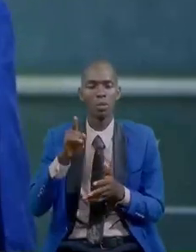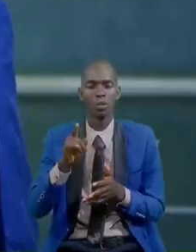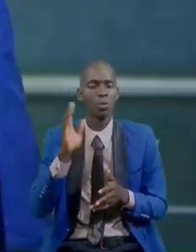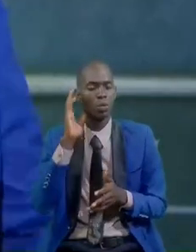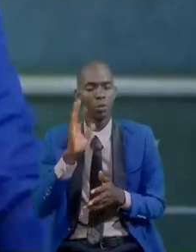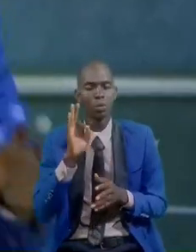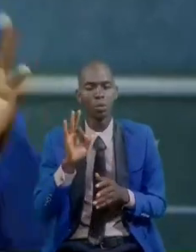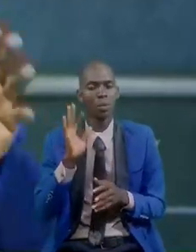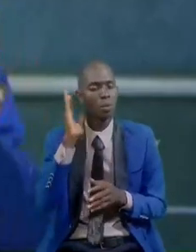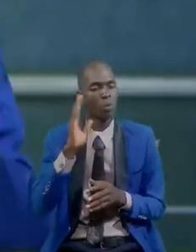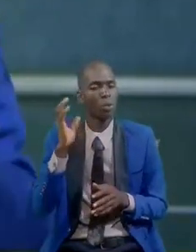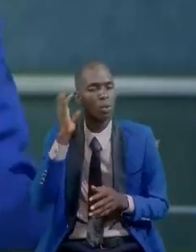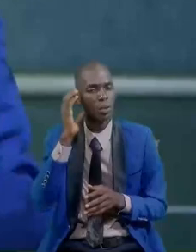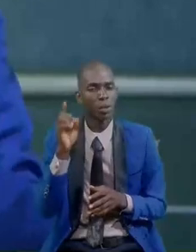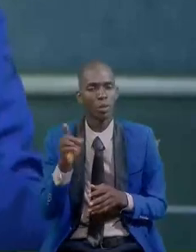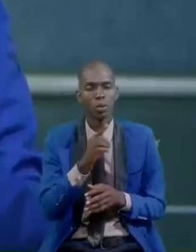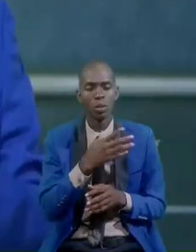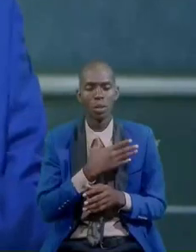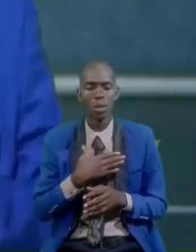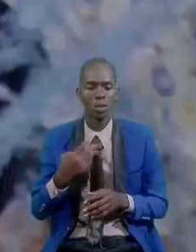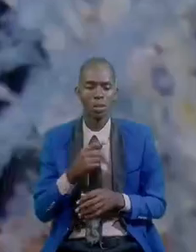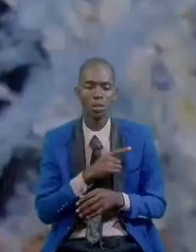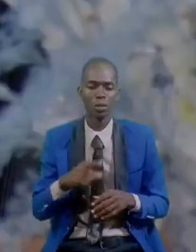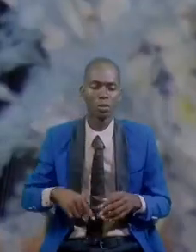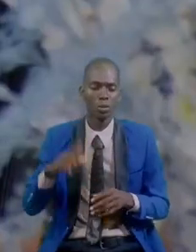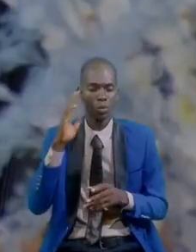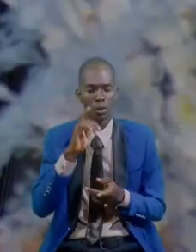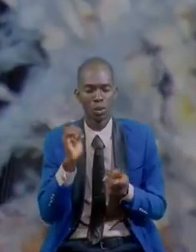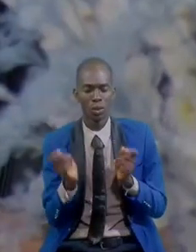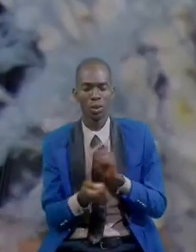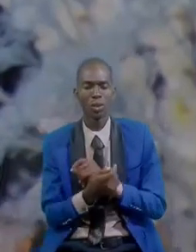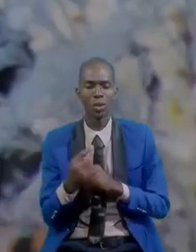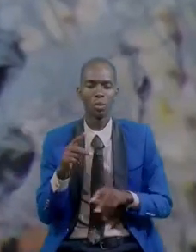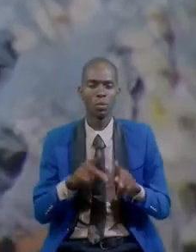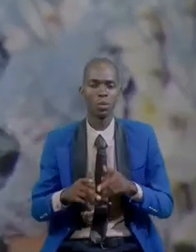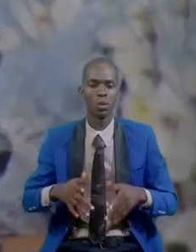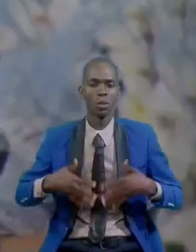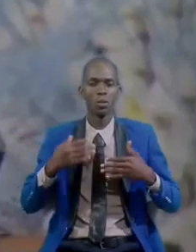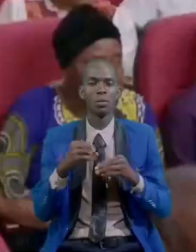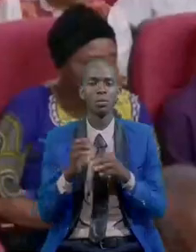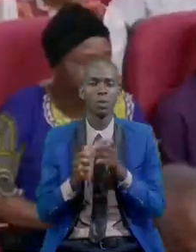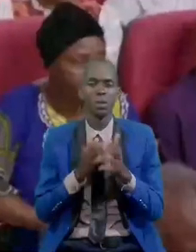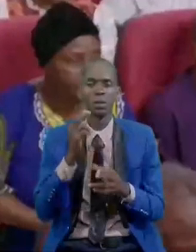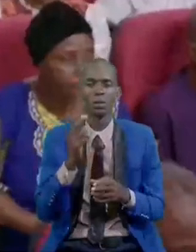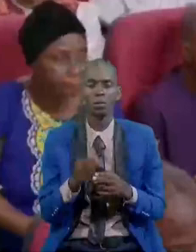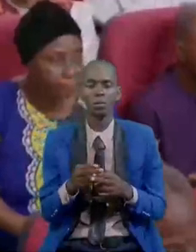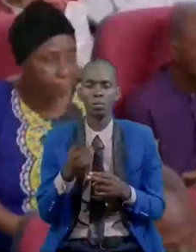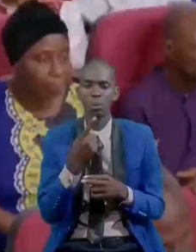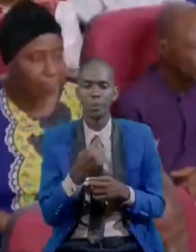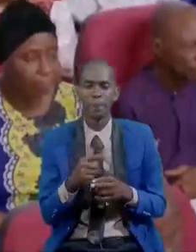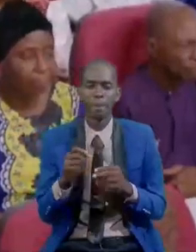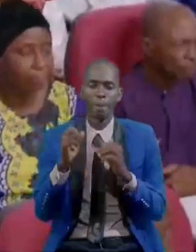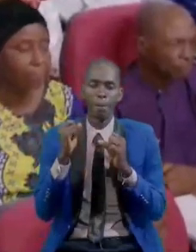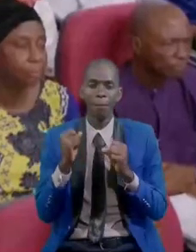rencontrer, le Seigneur va transformer leur vie au nom de Jésus. La